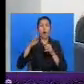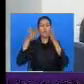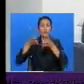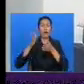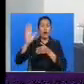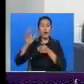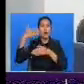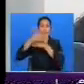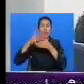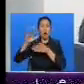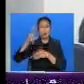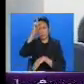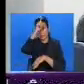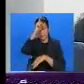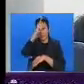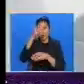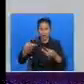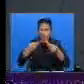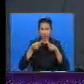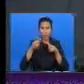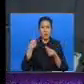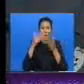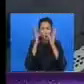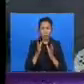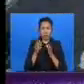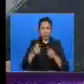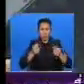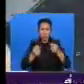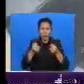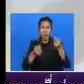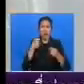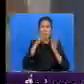คนขับจะใช้ทั้งหมดเนี่ย43คน